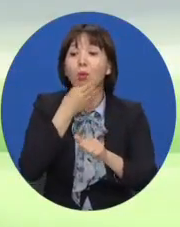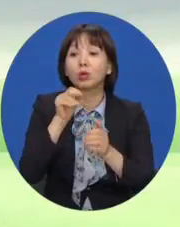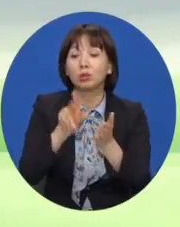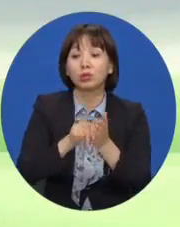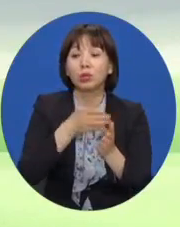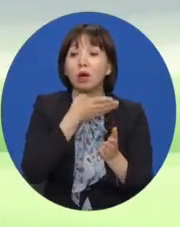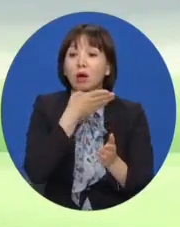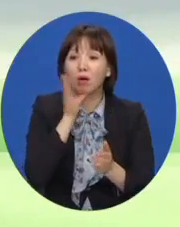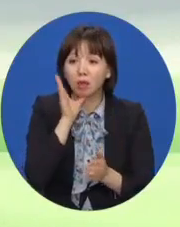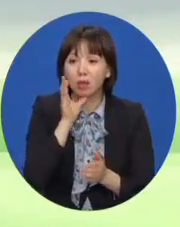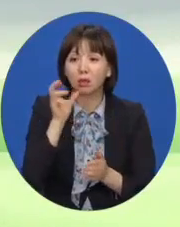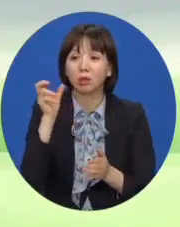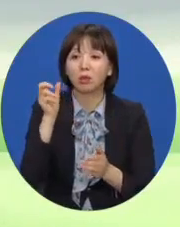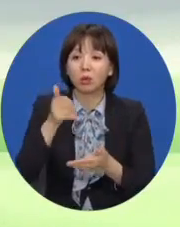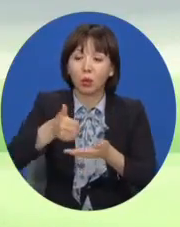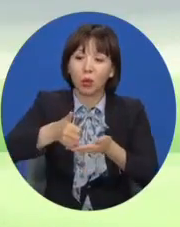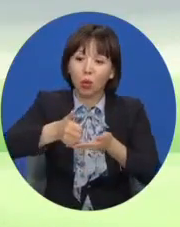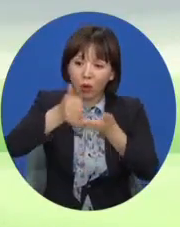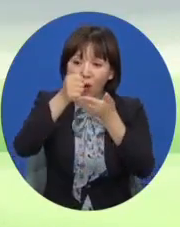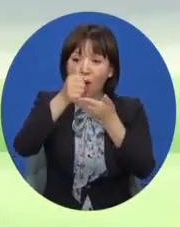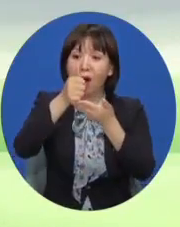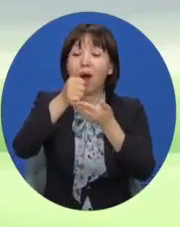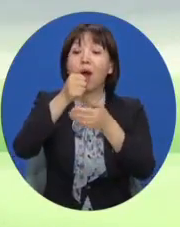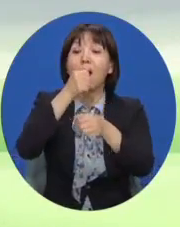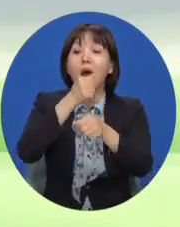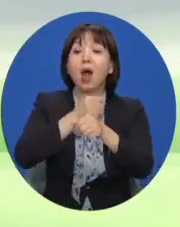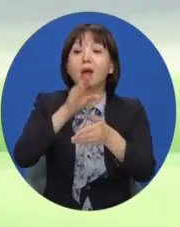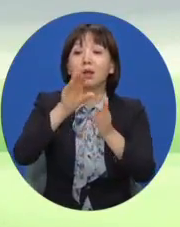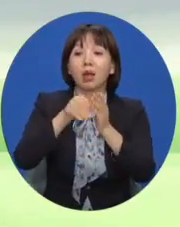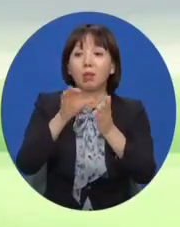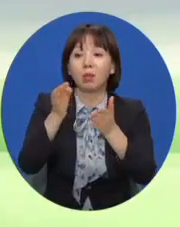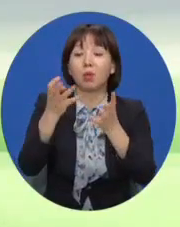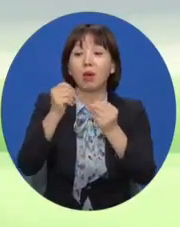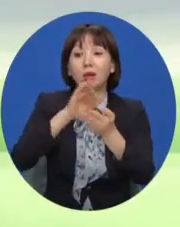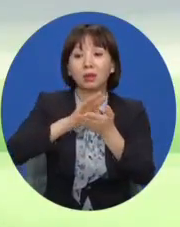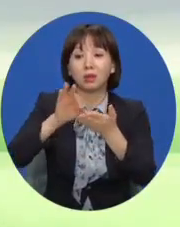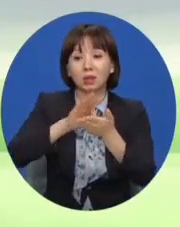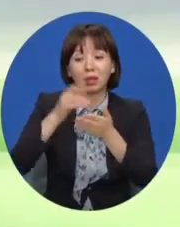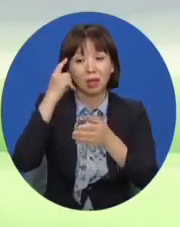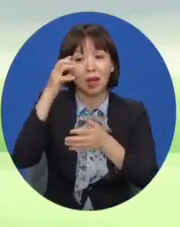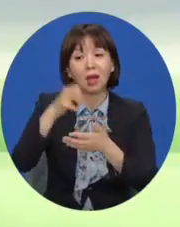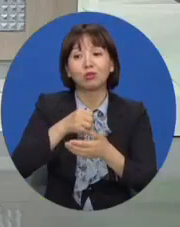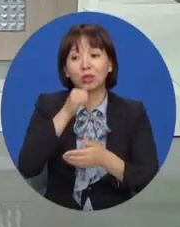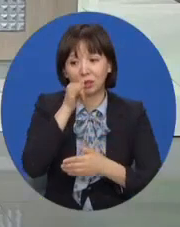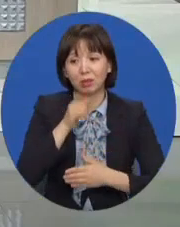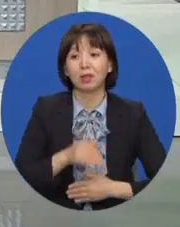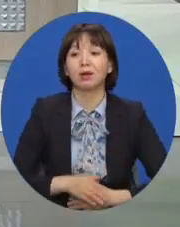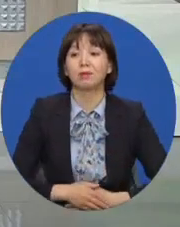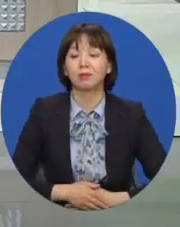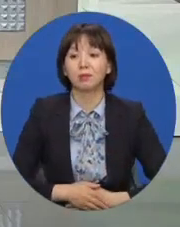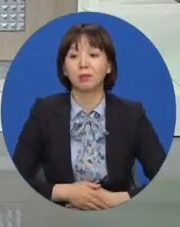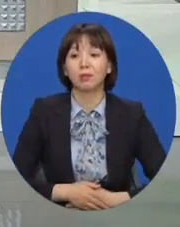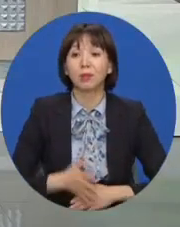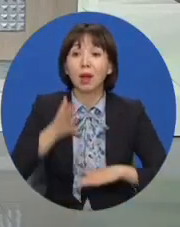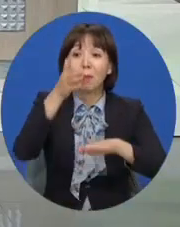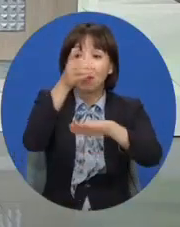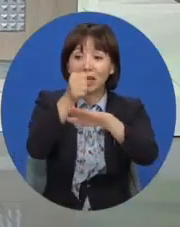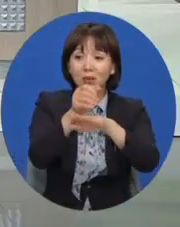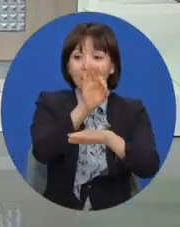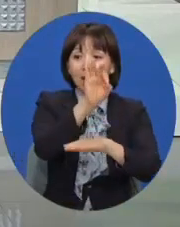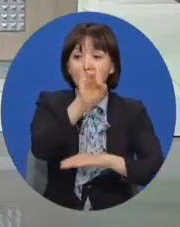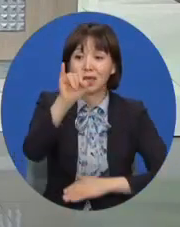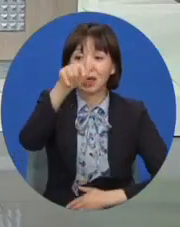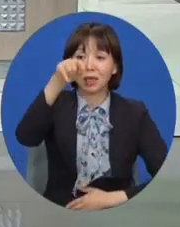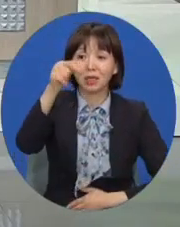어른 특히 공경 노인 공경하는데 그런데 비용을 좀 많이 쓴다는 그런 각오를 가지고 있습니다. 네. 이제 마지막으로